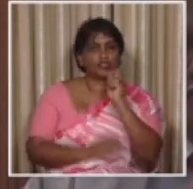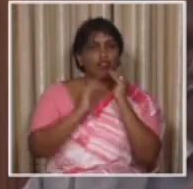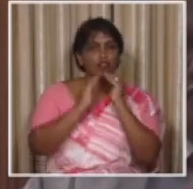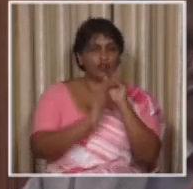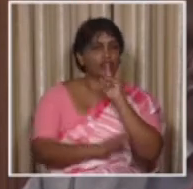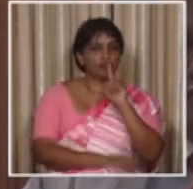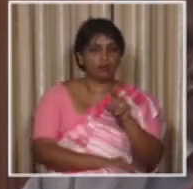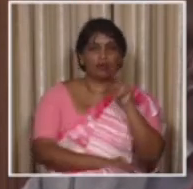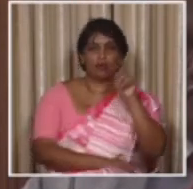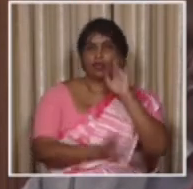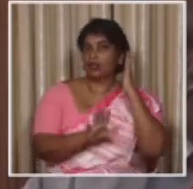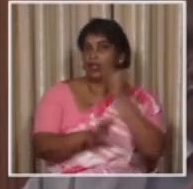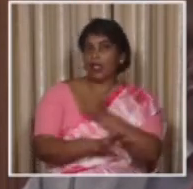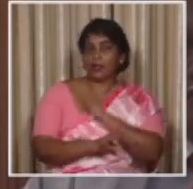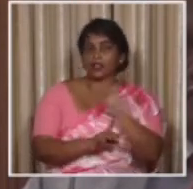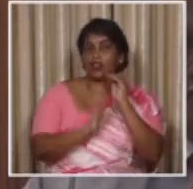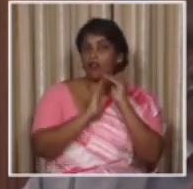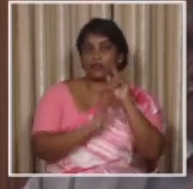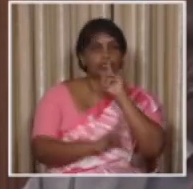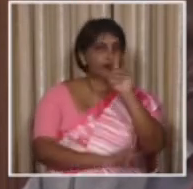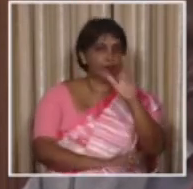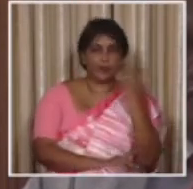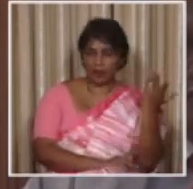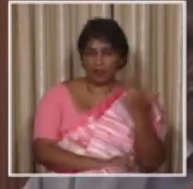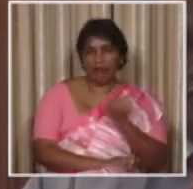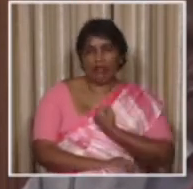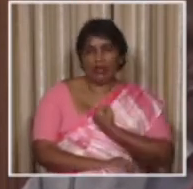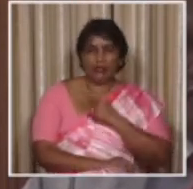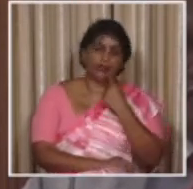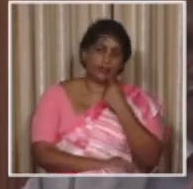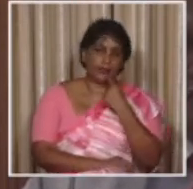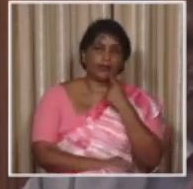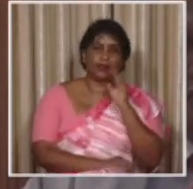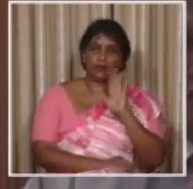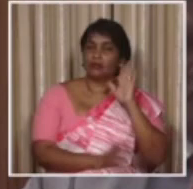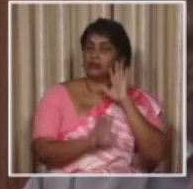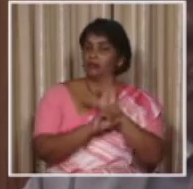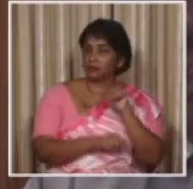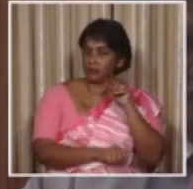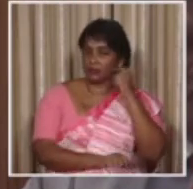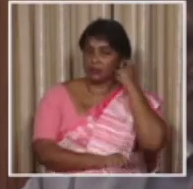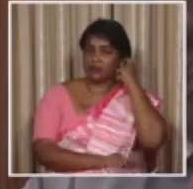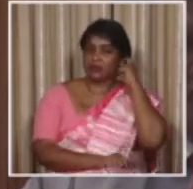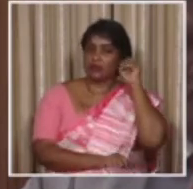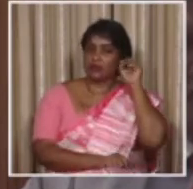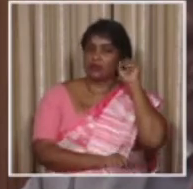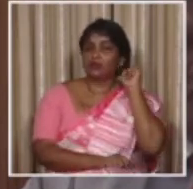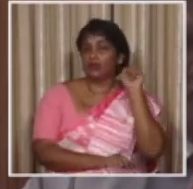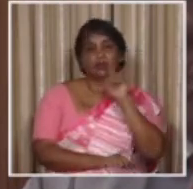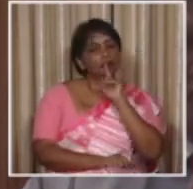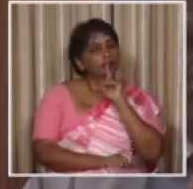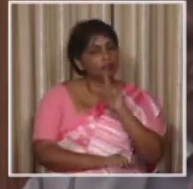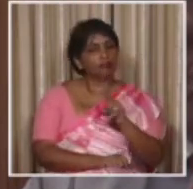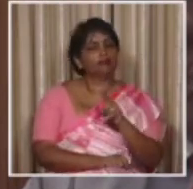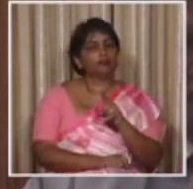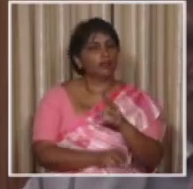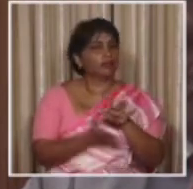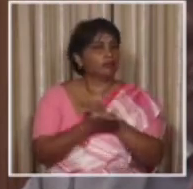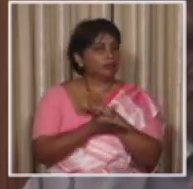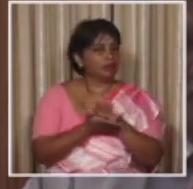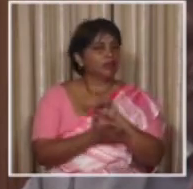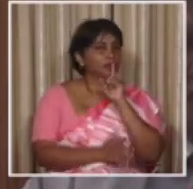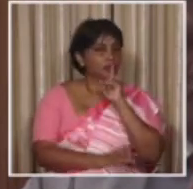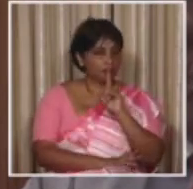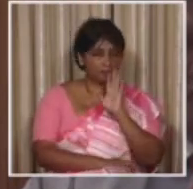කියලා කියුණා ඔබතුමාගේ ප්‍රකාශයේ තානාපති කාර්යාලය කියලා සඳහන් කළා නැහැ. හැබැයි මේ ඔබතුමාගේ ප්‍රකාශයේදී ඔබතුමා කරපු ඊටාම පැහැදිලිව